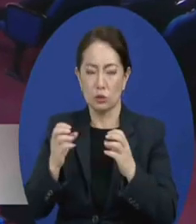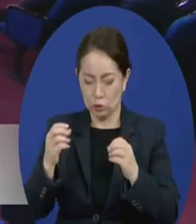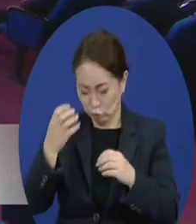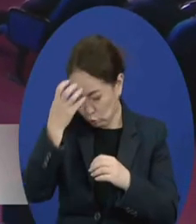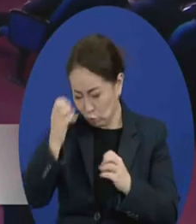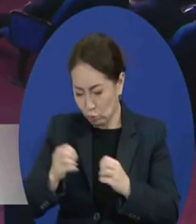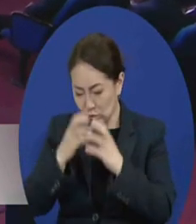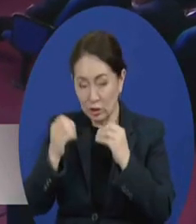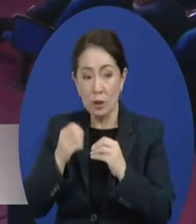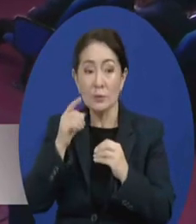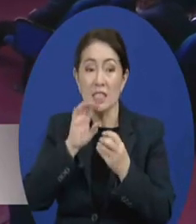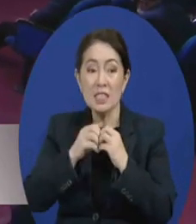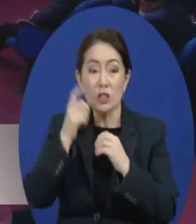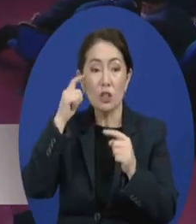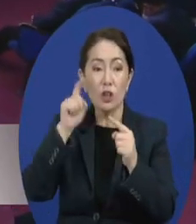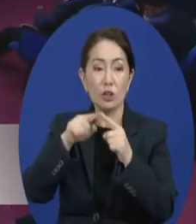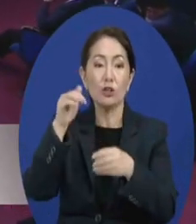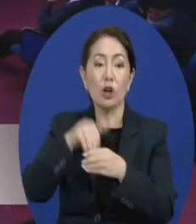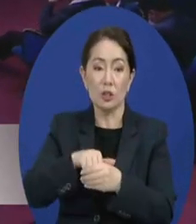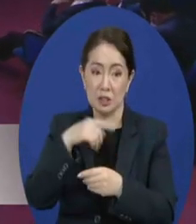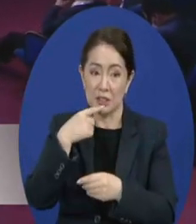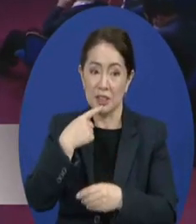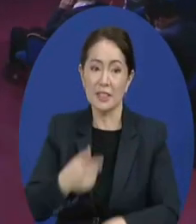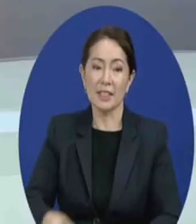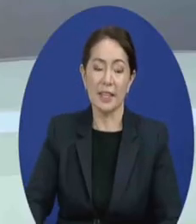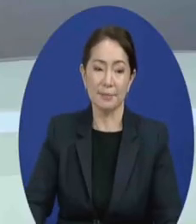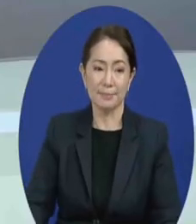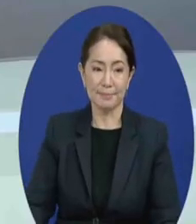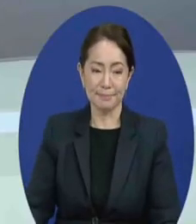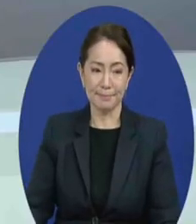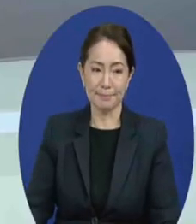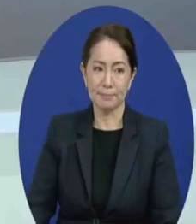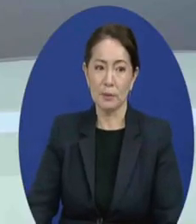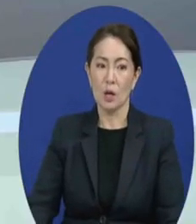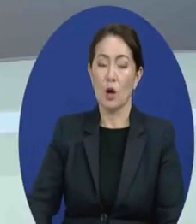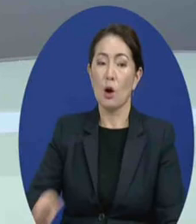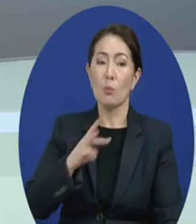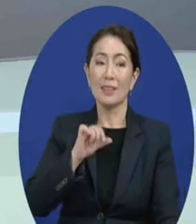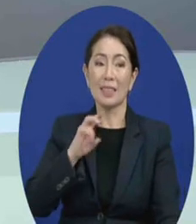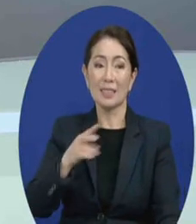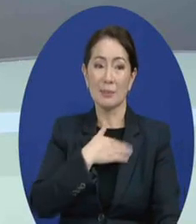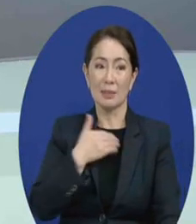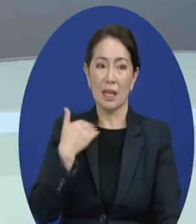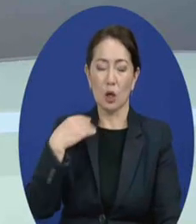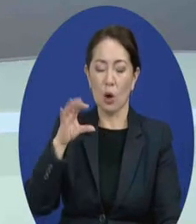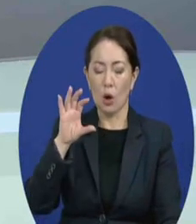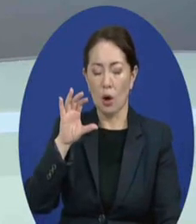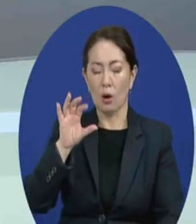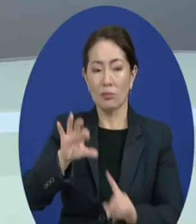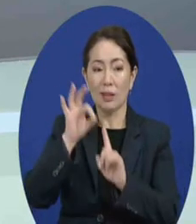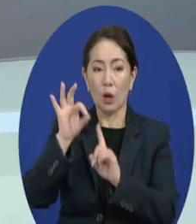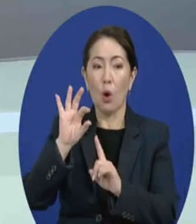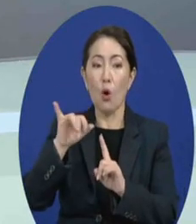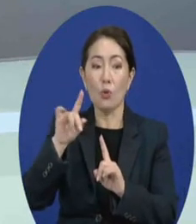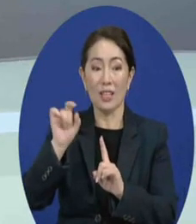зорилгод нь багтаж байгаа гэсэн юм. Монгол Ардын намын даргаар ерөнхийдөө оюун эрдэнэ сонгогдсон мэдэрж байна.